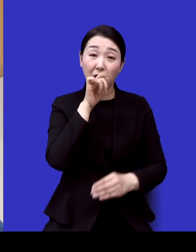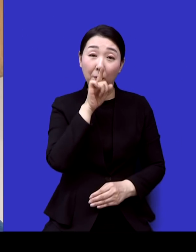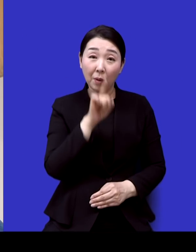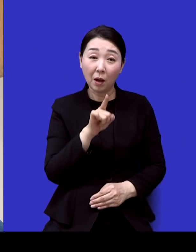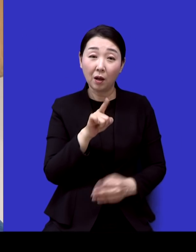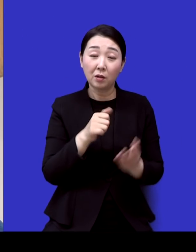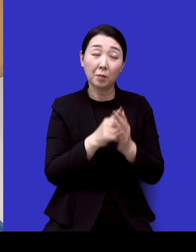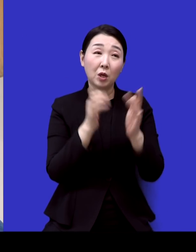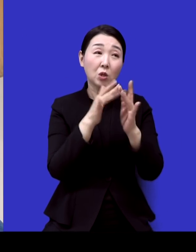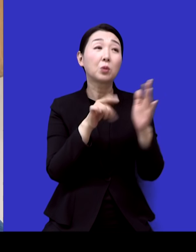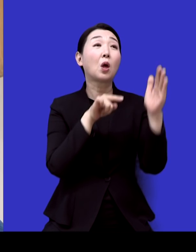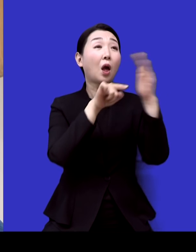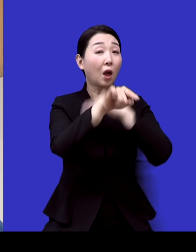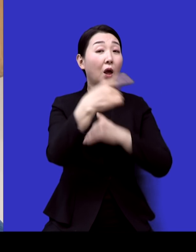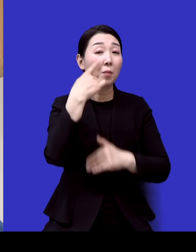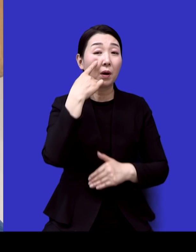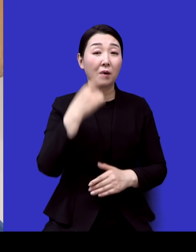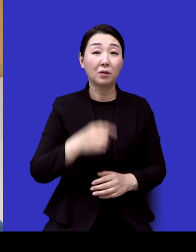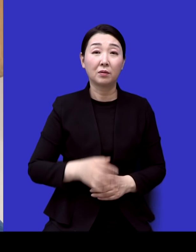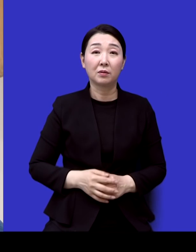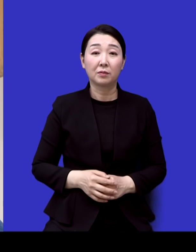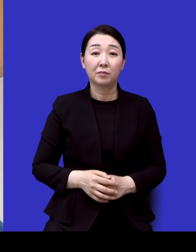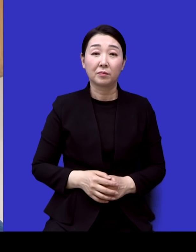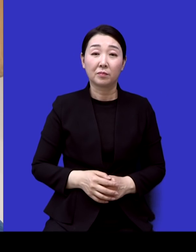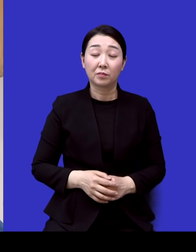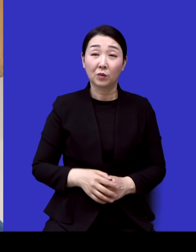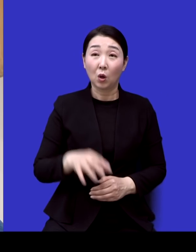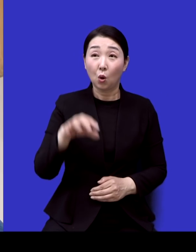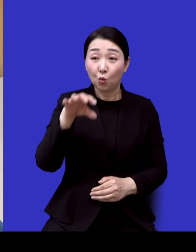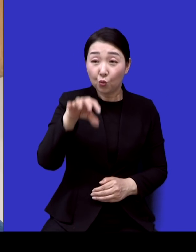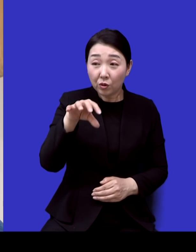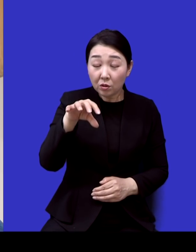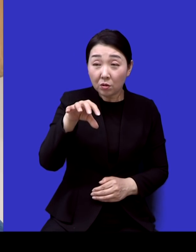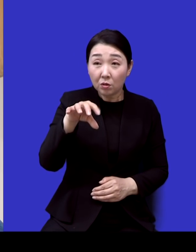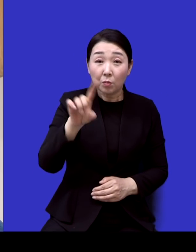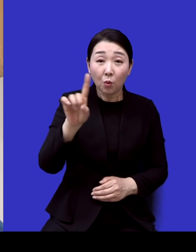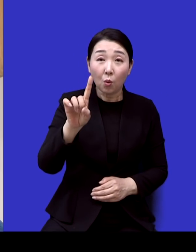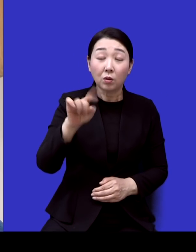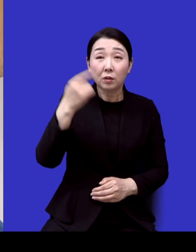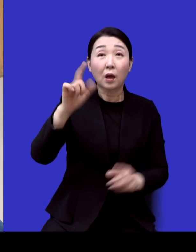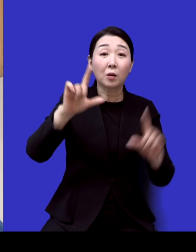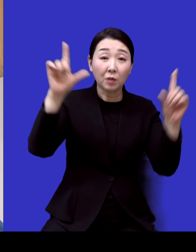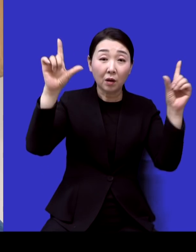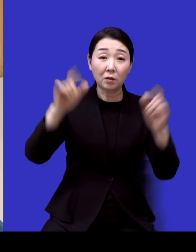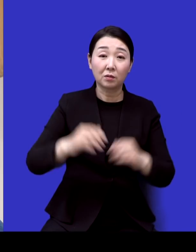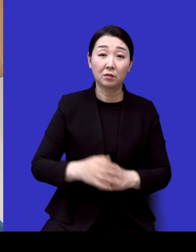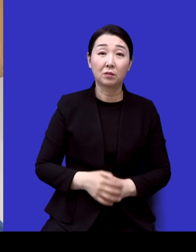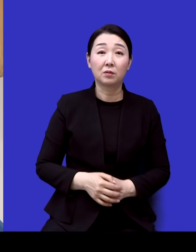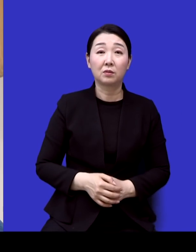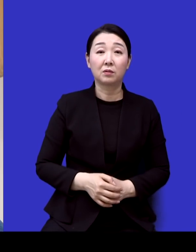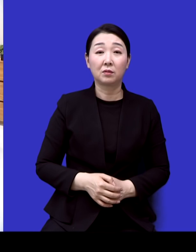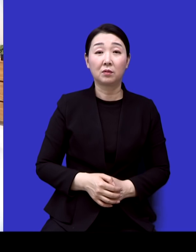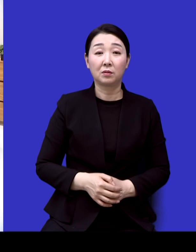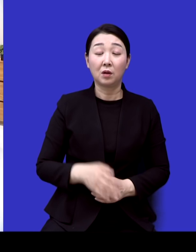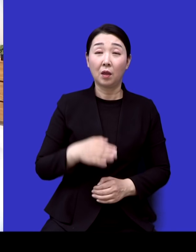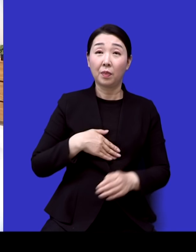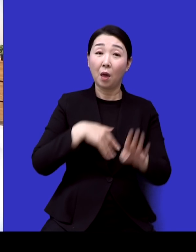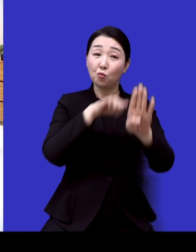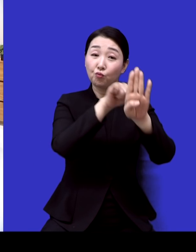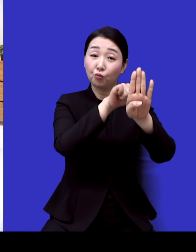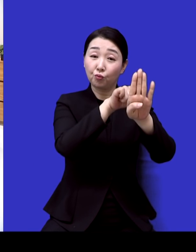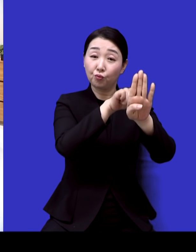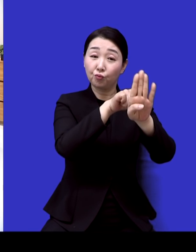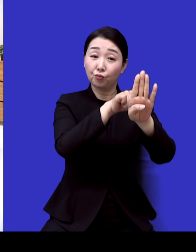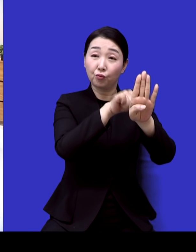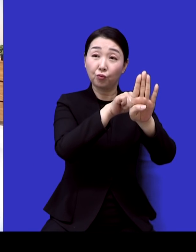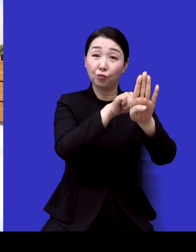그냥 웹사이트를 들어가 봤어요. 예. 근데 그게 위치가 추적이 됐는지 모르겠는데 다음날 제 문이 똑똑똑